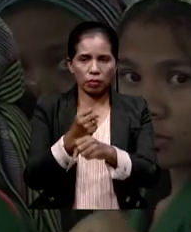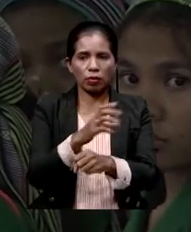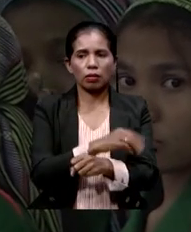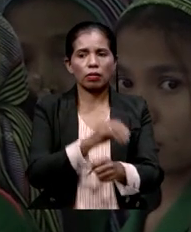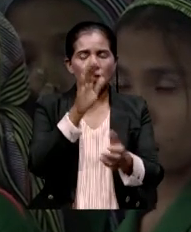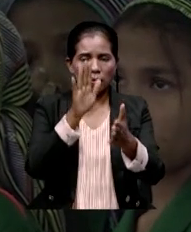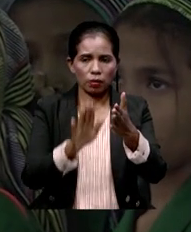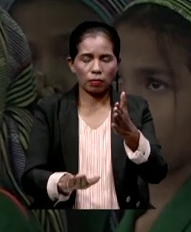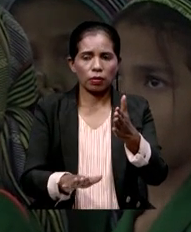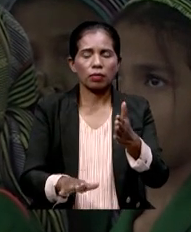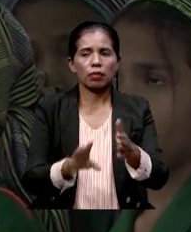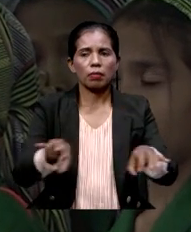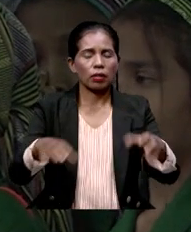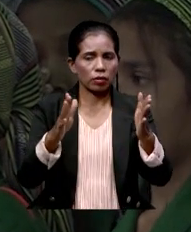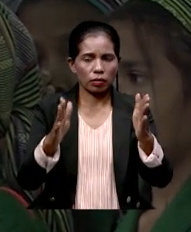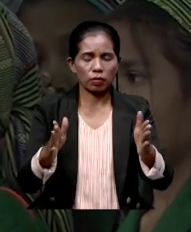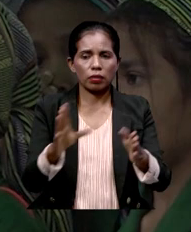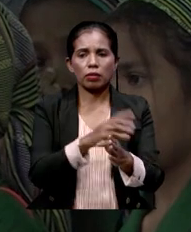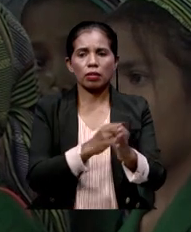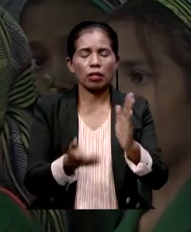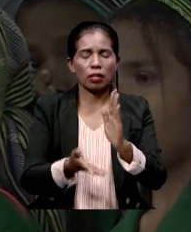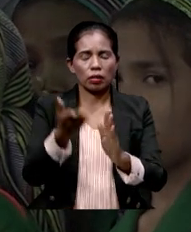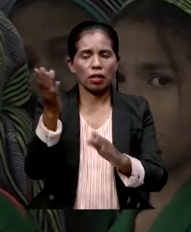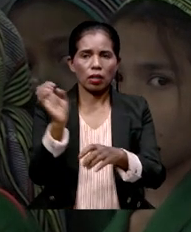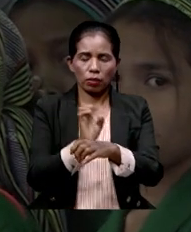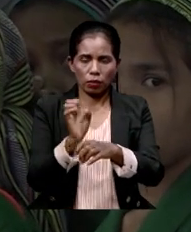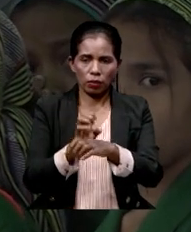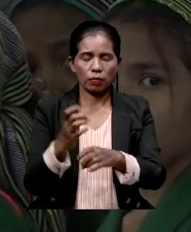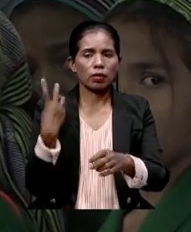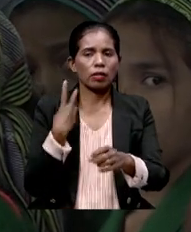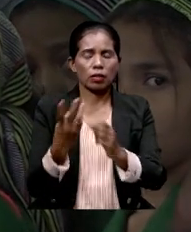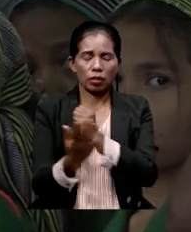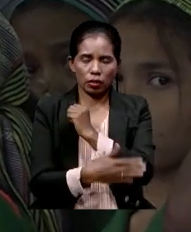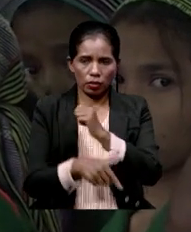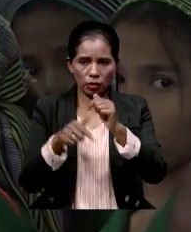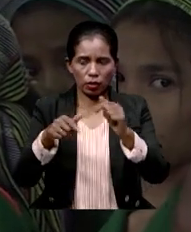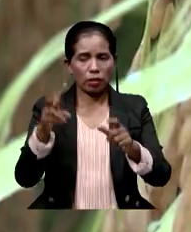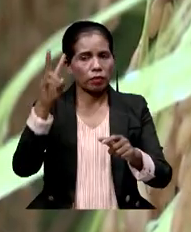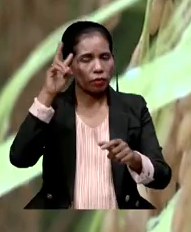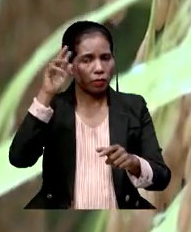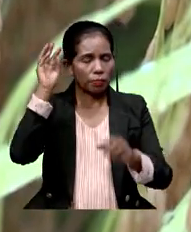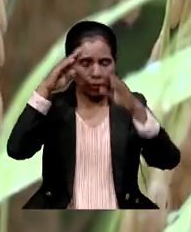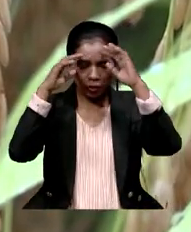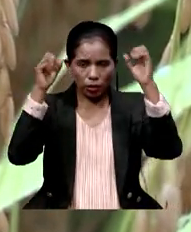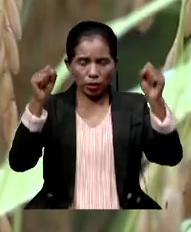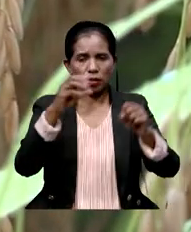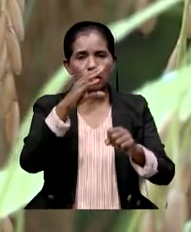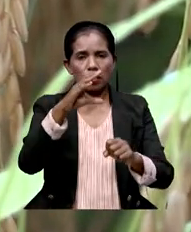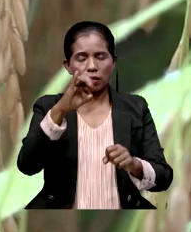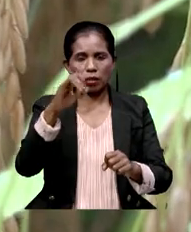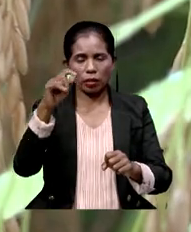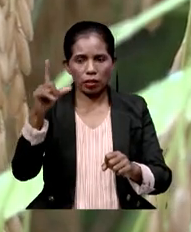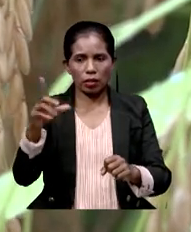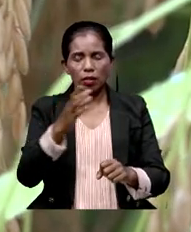hamenus desemprego no hasa e crescimento economico e harailaran. Tambane vice-presidente Camera Comercio Industria Timor Leste ba